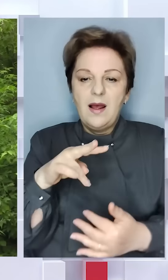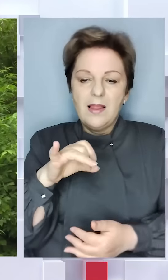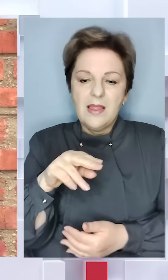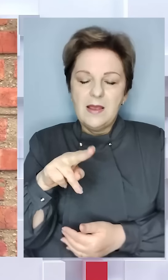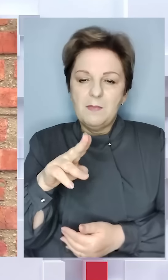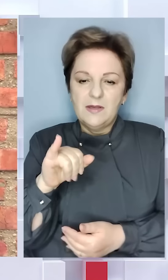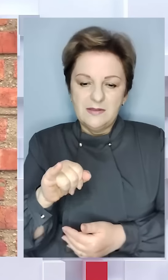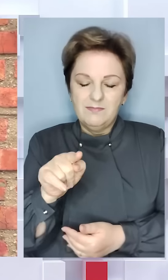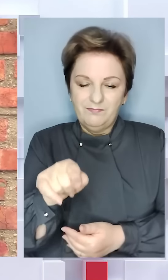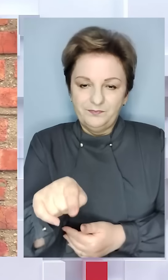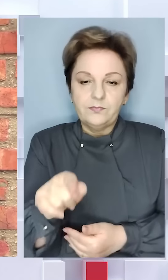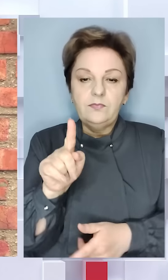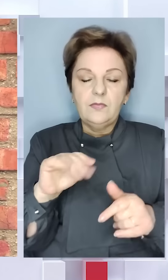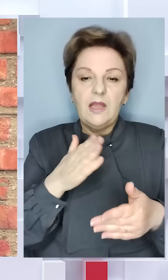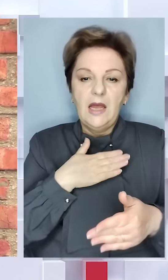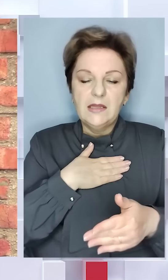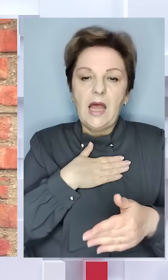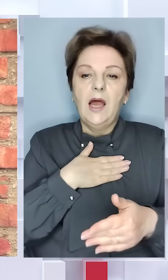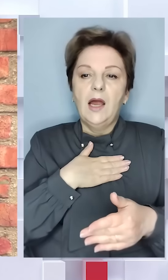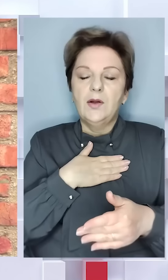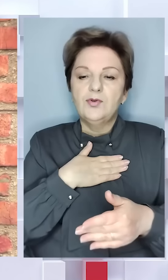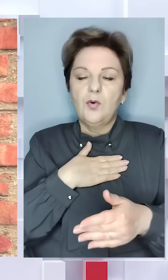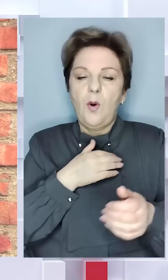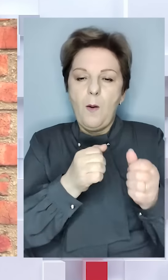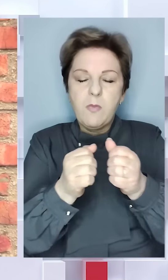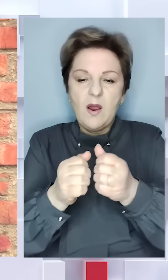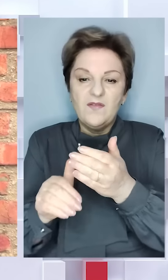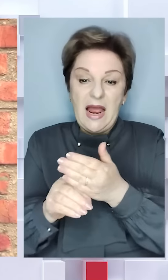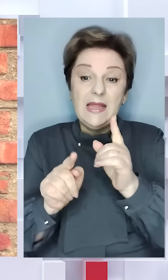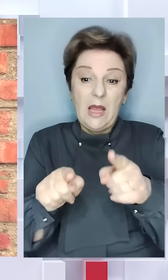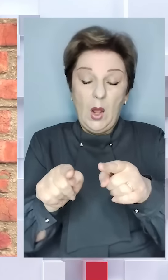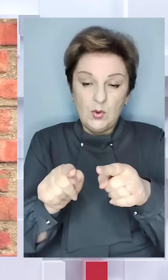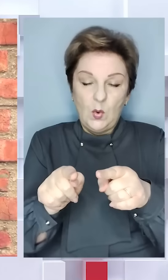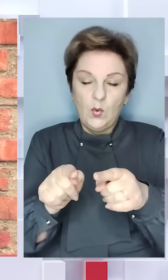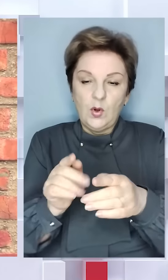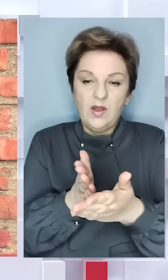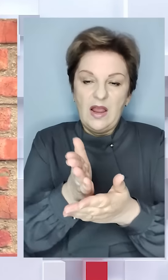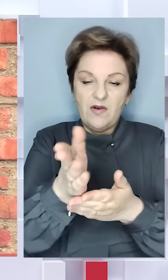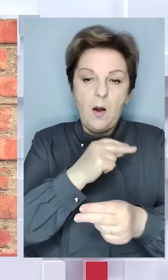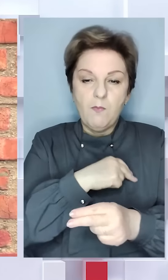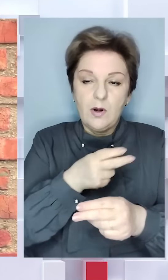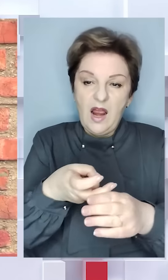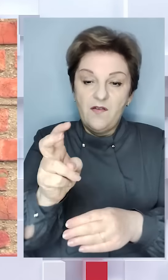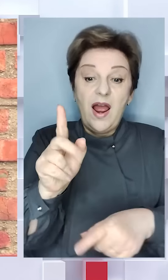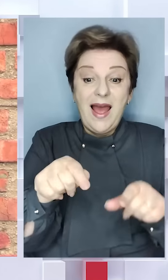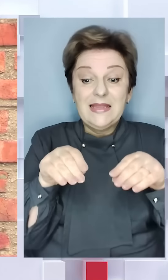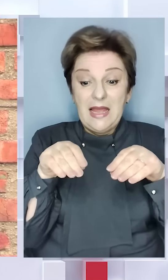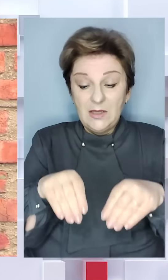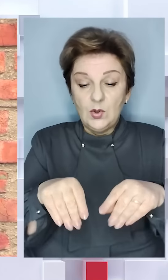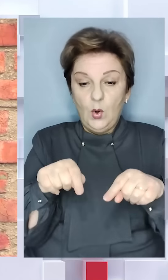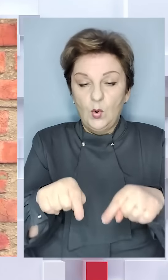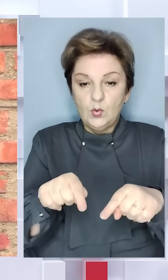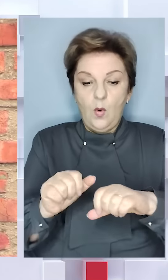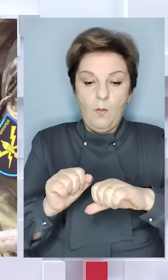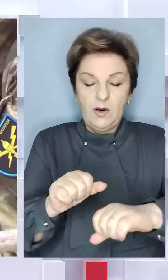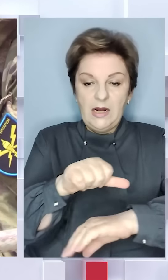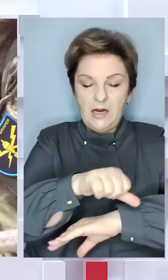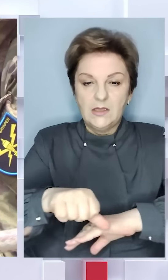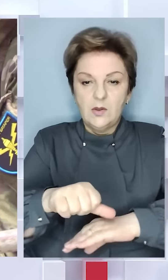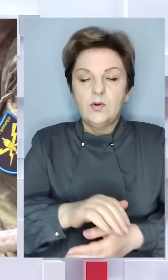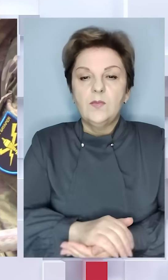Липців. Деякі наші розрахунки, наші міномети допомагають на той фланг працювати, відбивати. Деякі стоять тут на прикритті кордону.